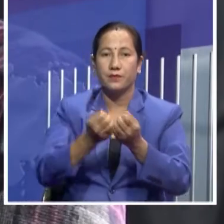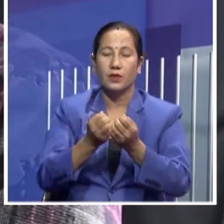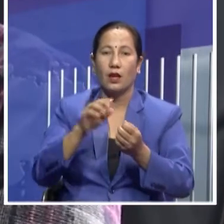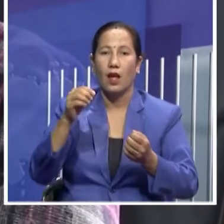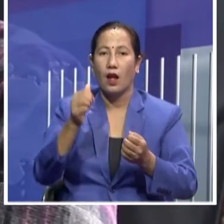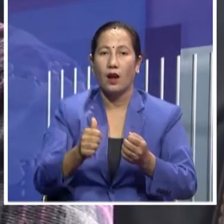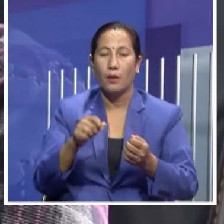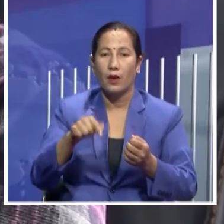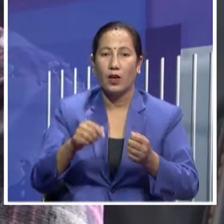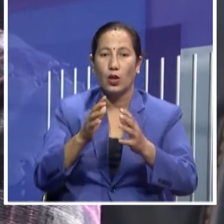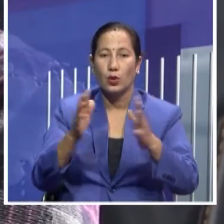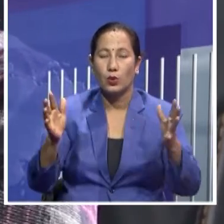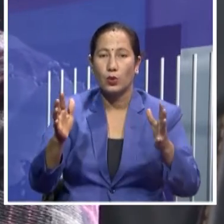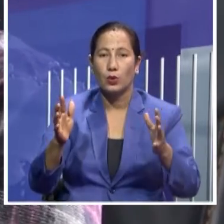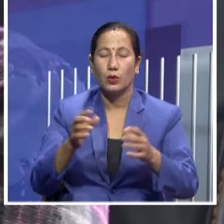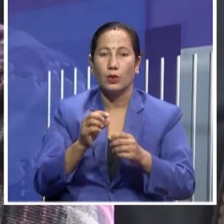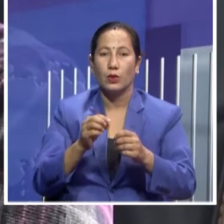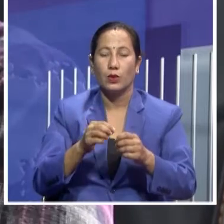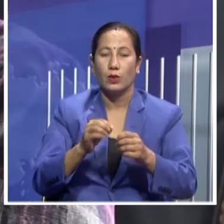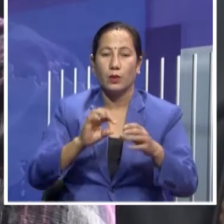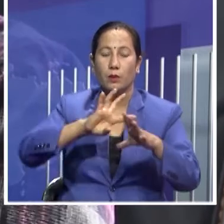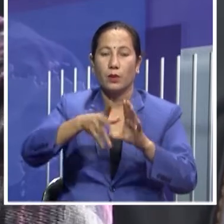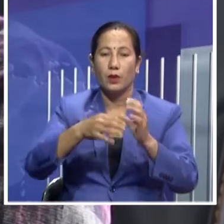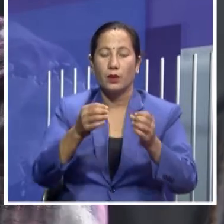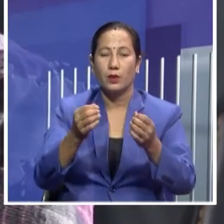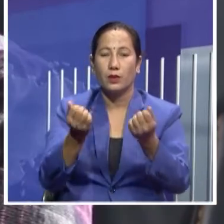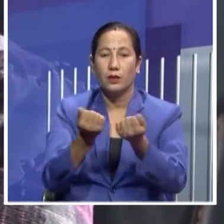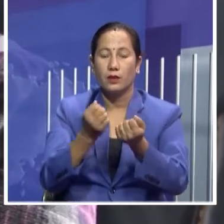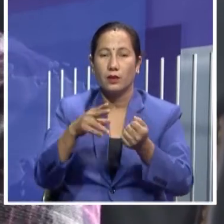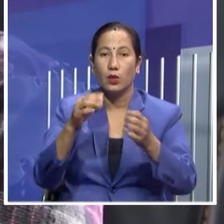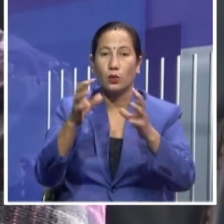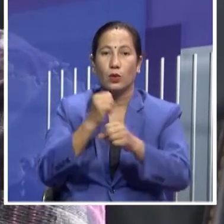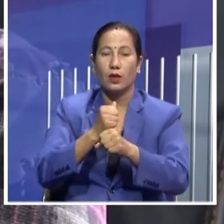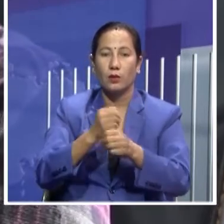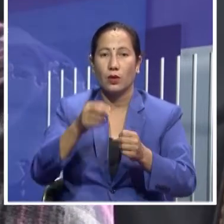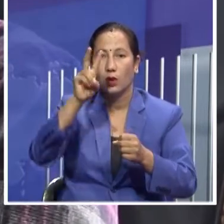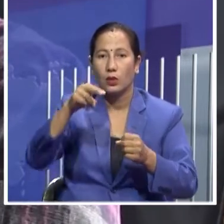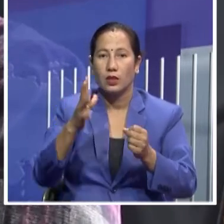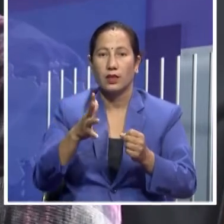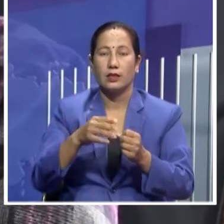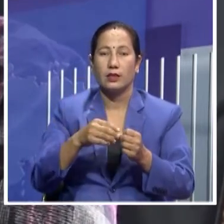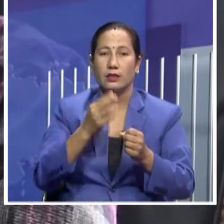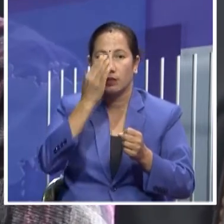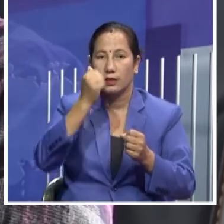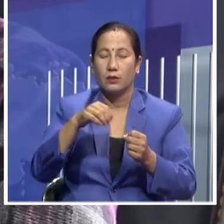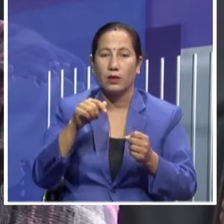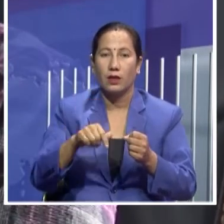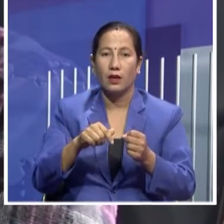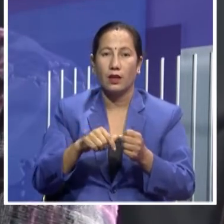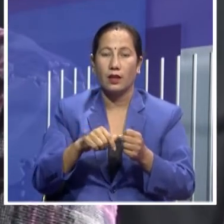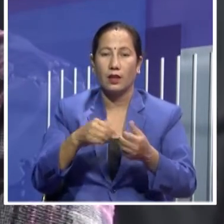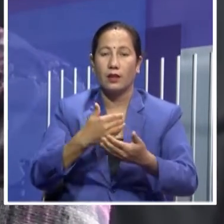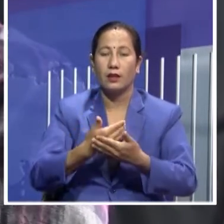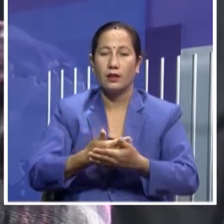अब अहिले चाहिँ हामीले ठुलै चाहिँ ट्रिटमेन्ट गरेर त्यो पहिलो रोकथामको विषयहरूलाई चाहिँ ठुलै काम हामीले गरेको अवस्था छैन, किनभनेदेखि लगत्तै हाम्रो चाहिँ यो